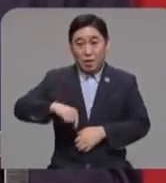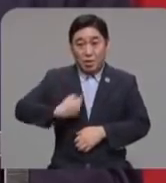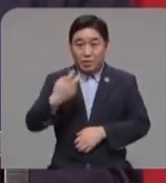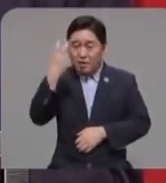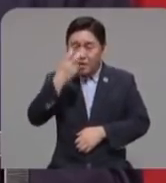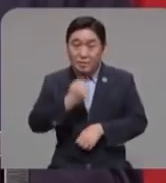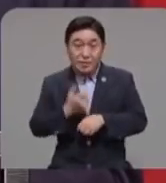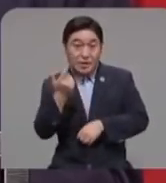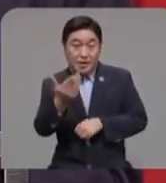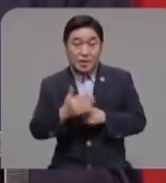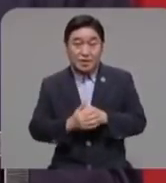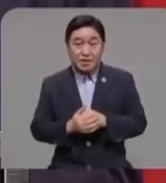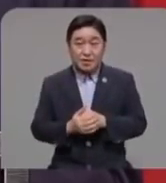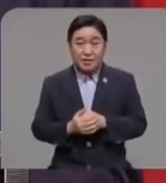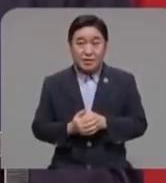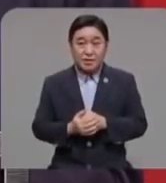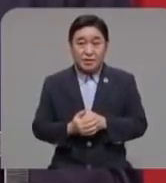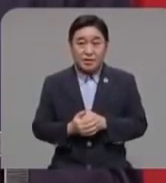혼자 수사합니까?